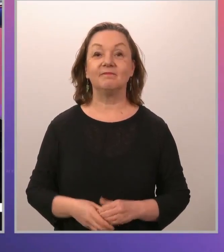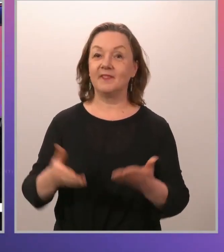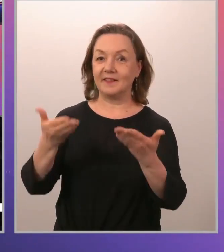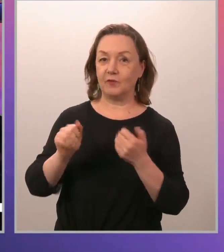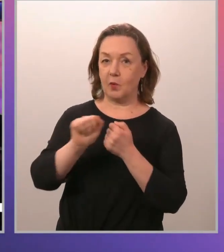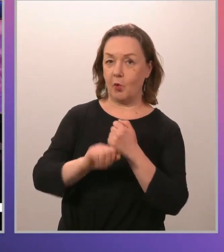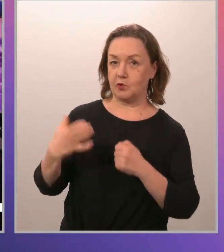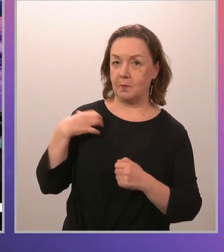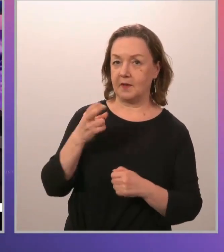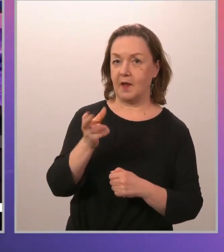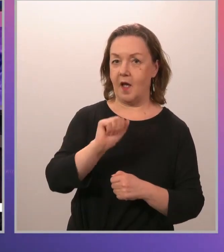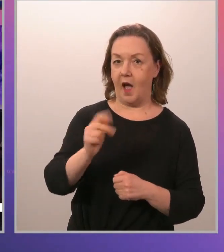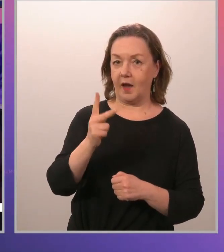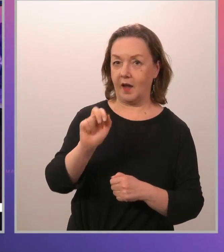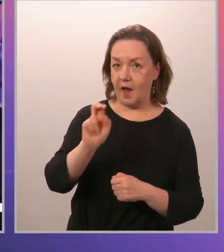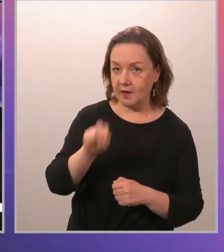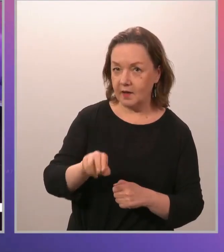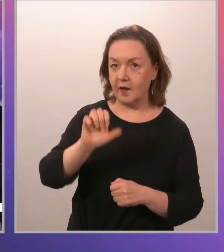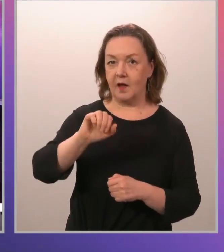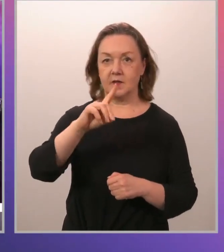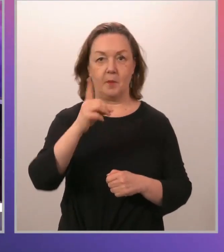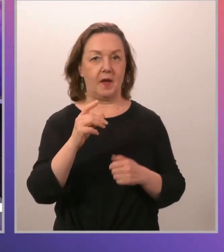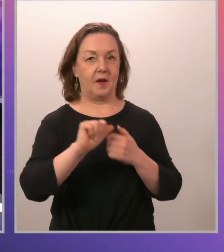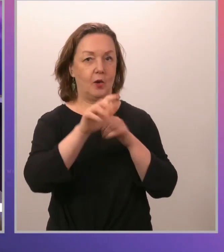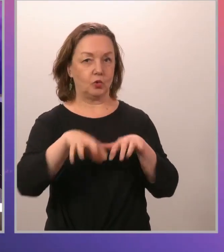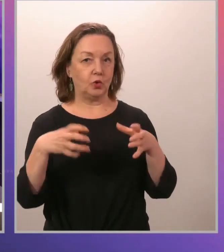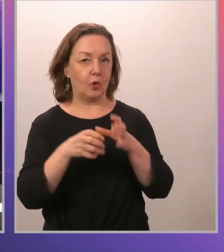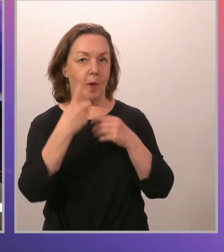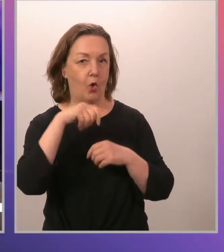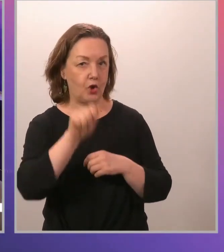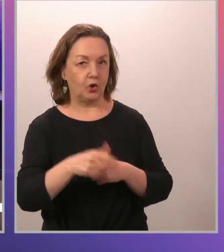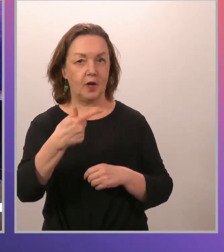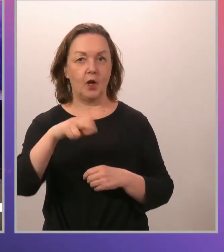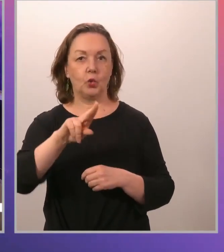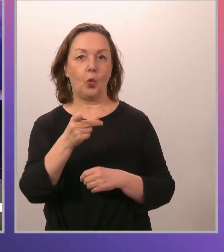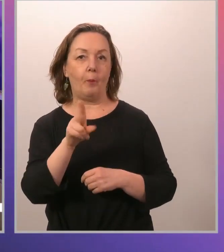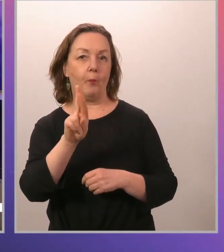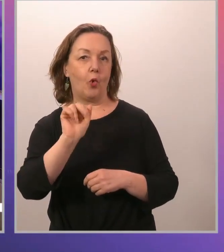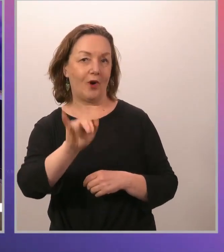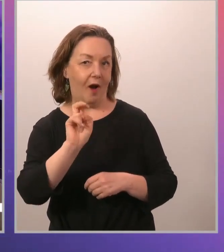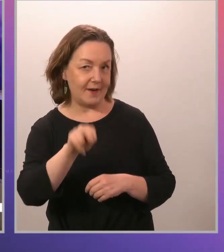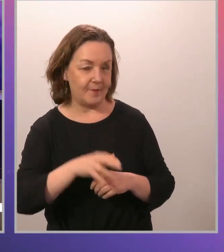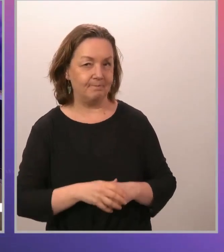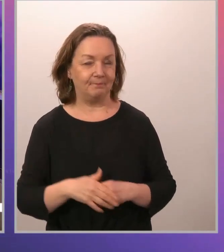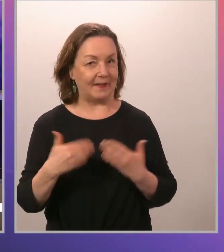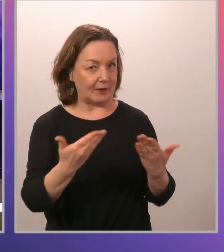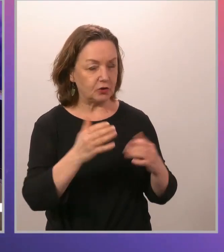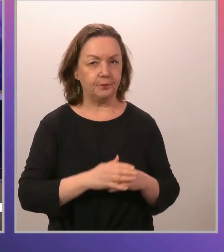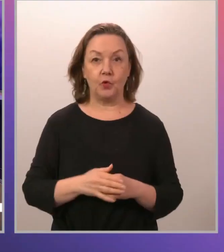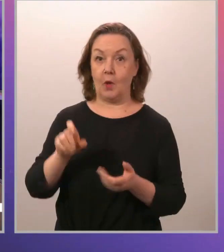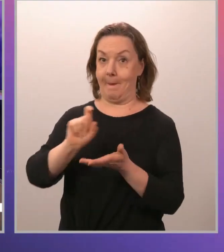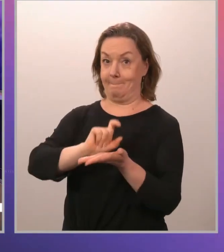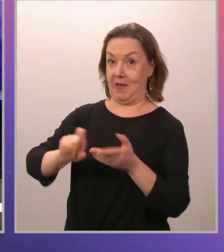Tervetuloa puolustusministeri Antti Häkkänen ja SDP:n eduskuntaryhmän puheenjohtaja Tytti Tuppurainen. Kiitos. Kiitos. Aloitetaan